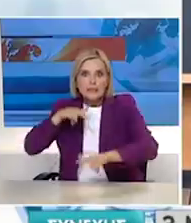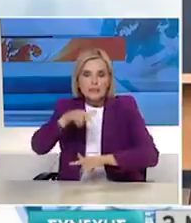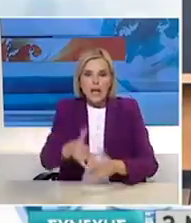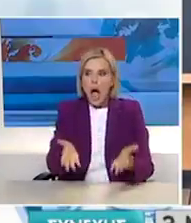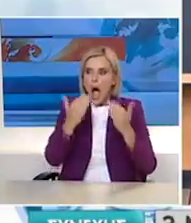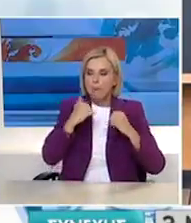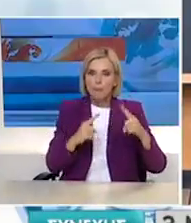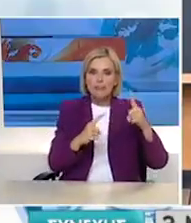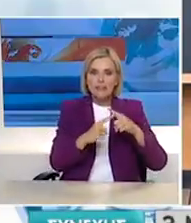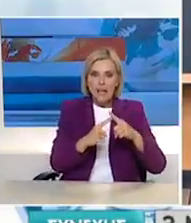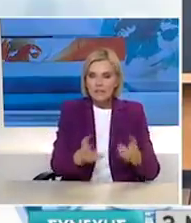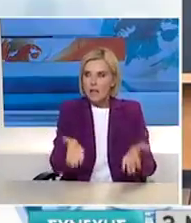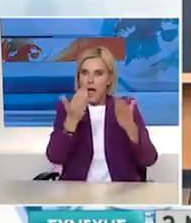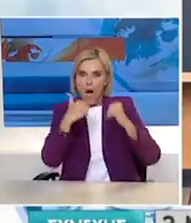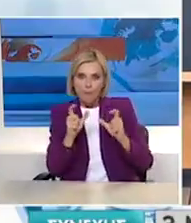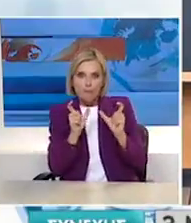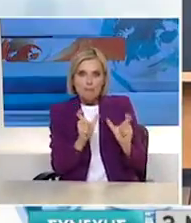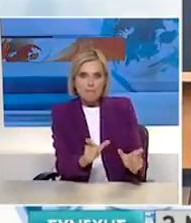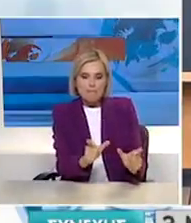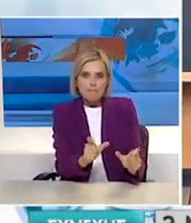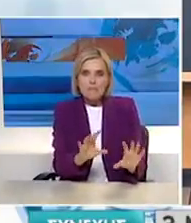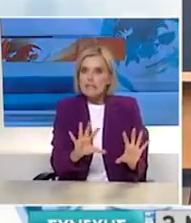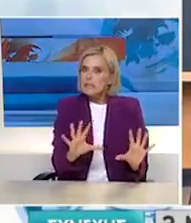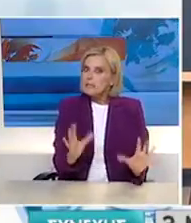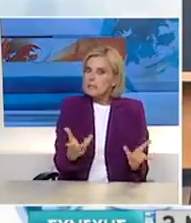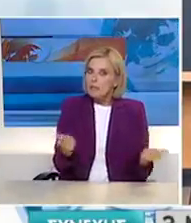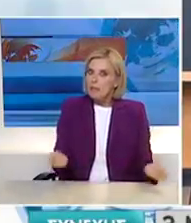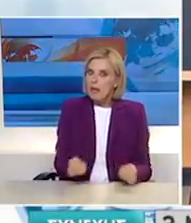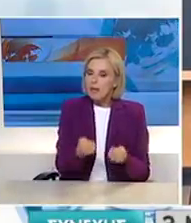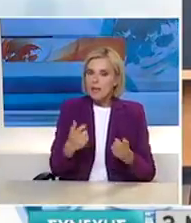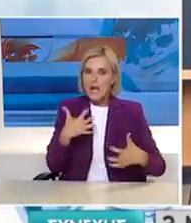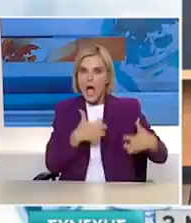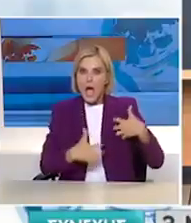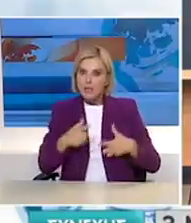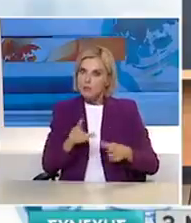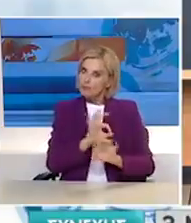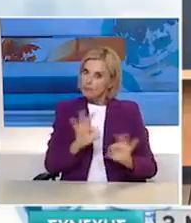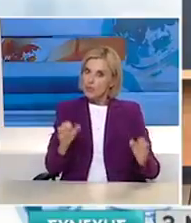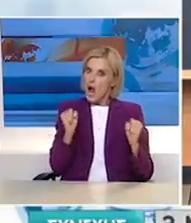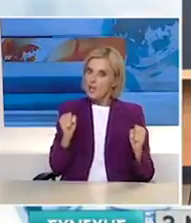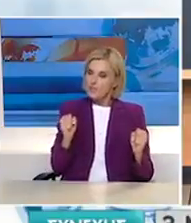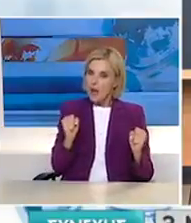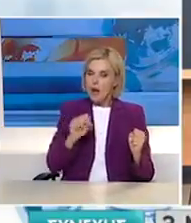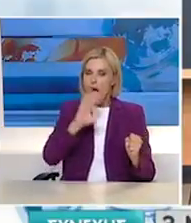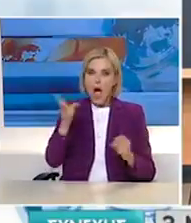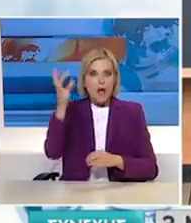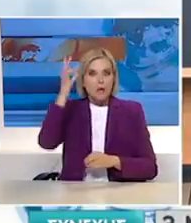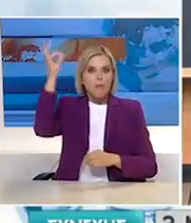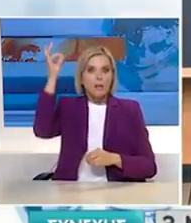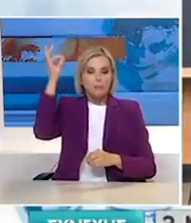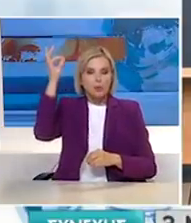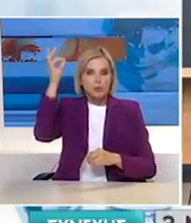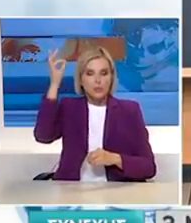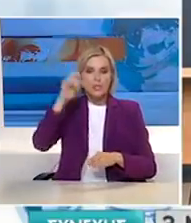καραντίνα, αλλά θα υποβάλλονται σε δειγματοληπτικό έλεγχο. Πρακτικά πώς θα γίνεται αυτό, πόσο ασφαλές είναι, σε περίπτωση που κάποιος νοσήσει